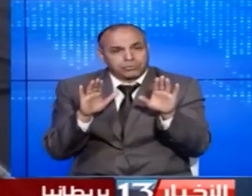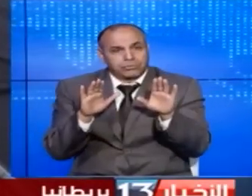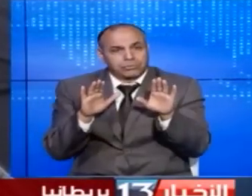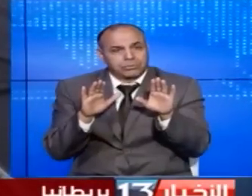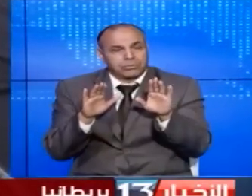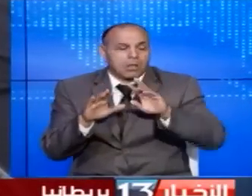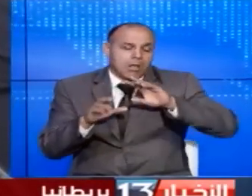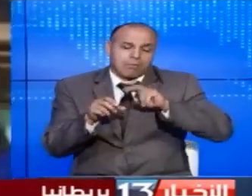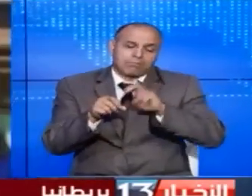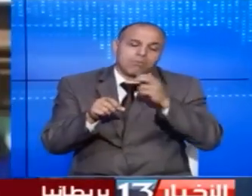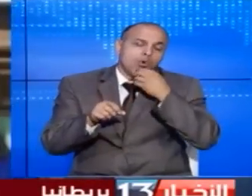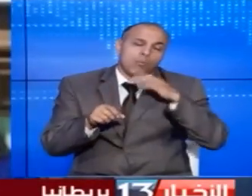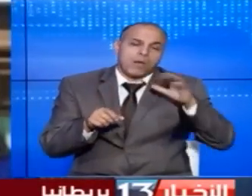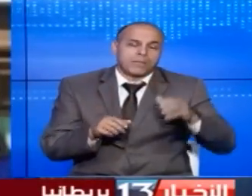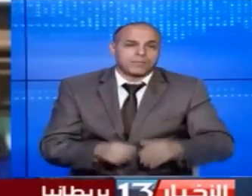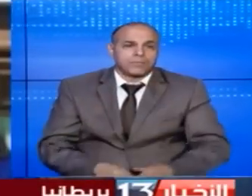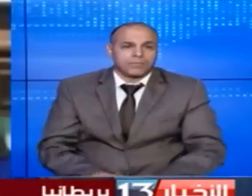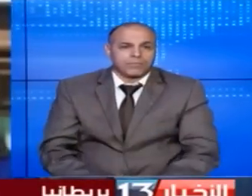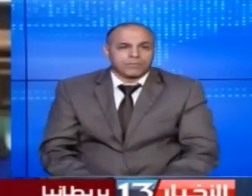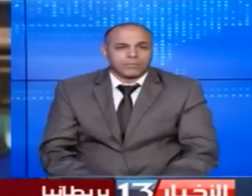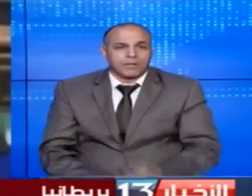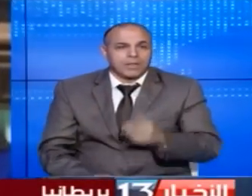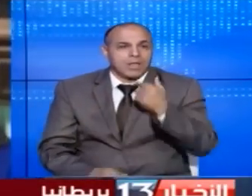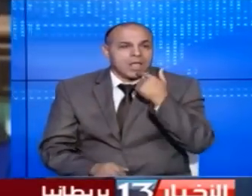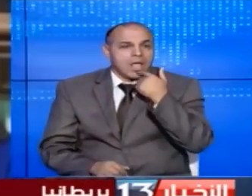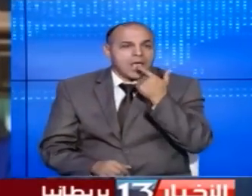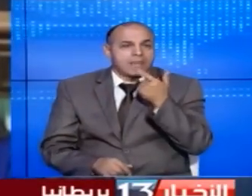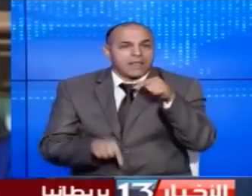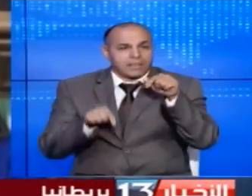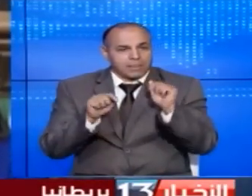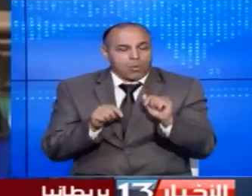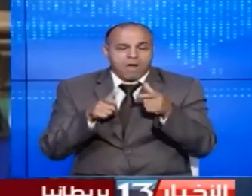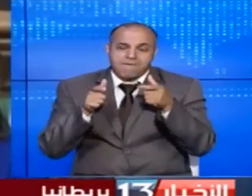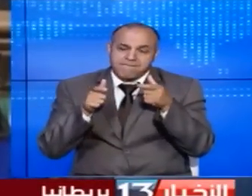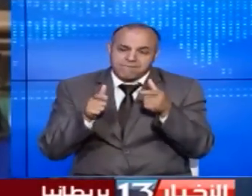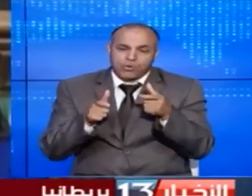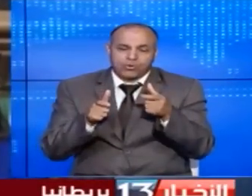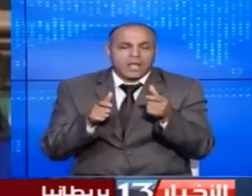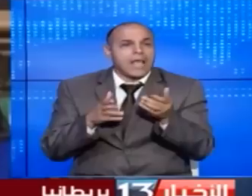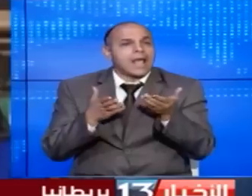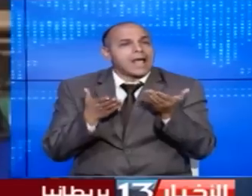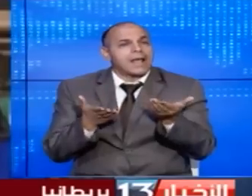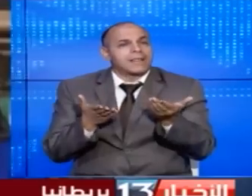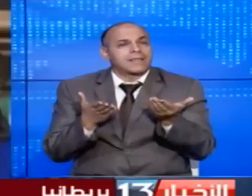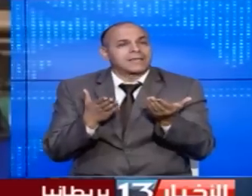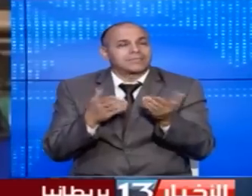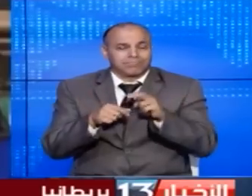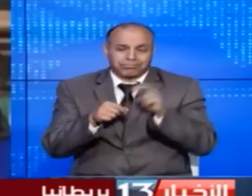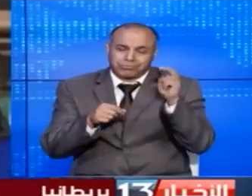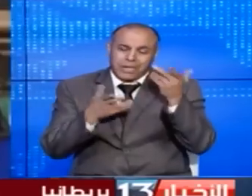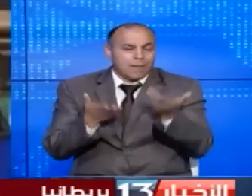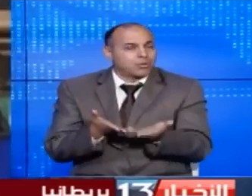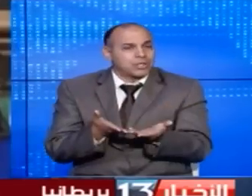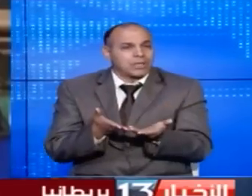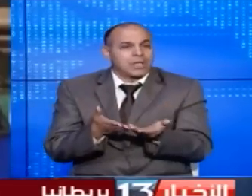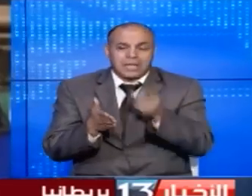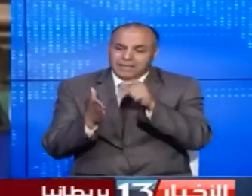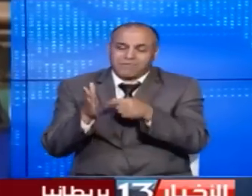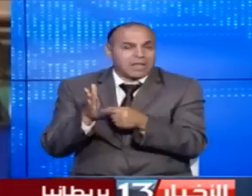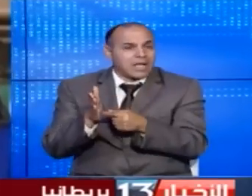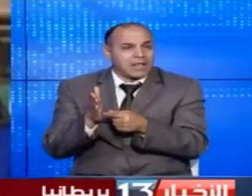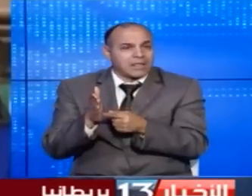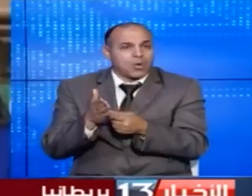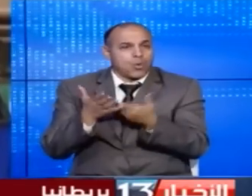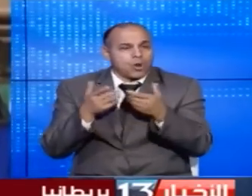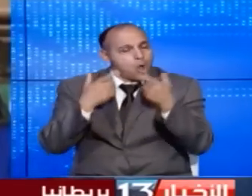المعسكر الأوروبي. لقد حان الوقت ولدينا فرصة تاريخية للانتهاء من البريكست. هذا الاتفاق سيعيد